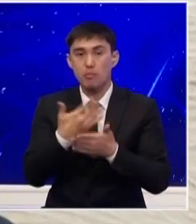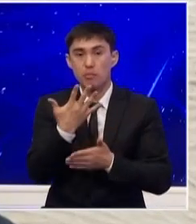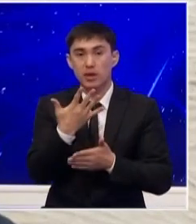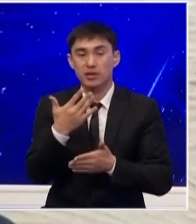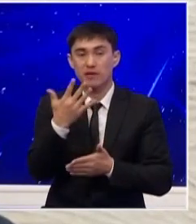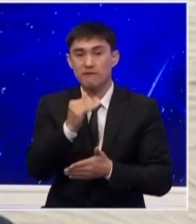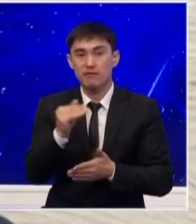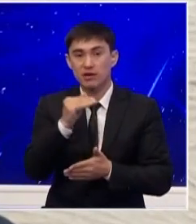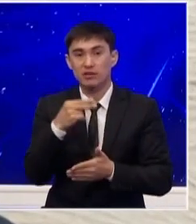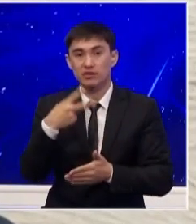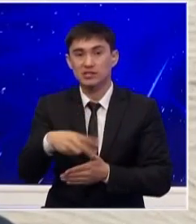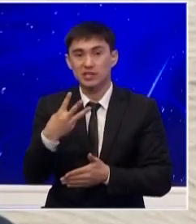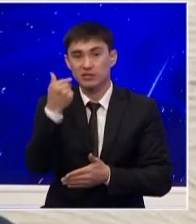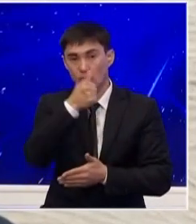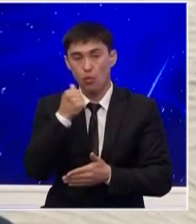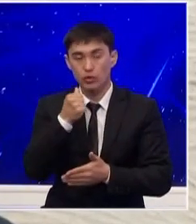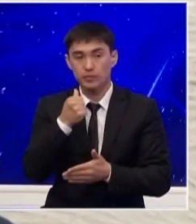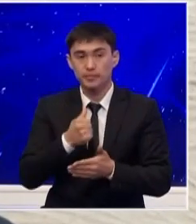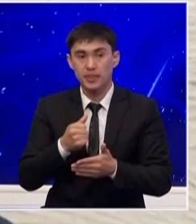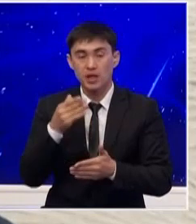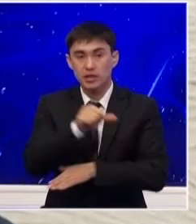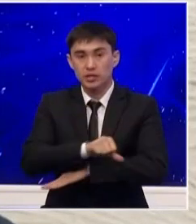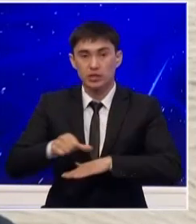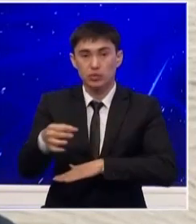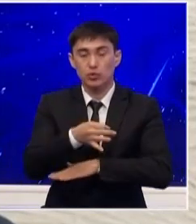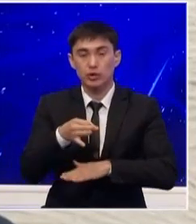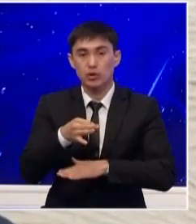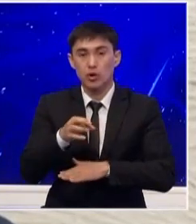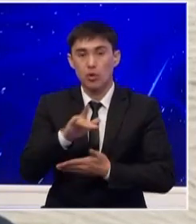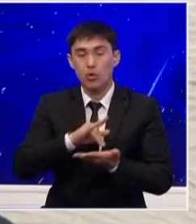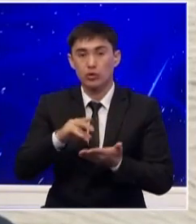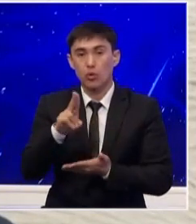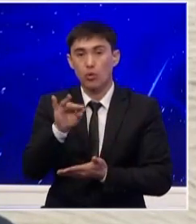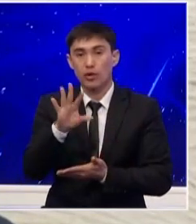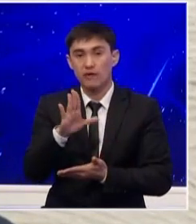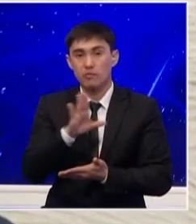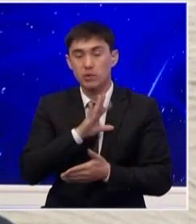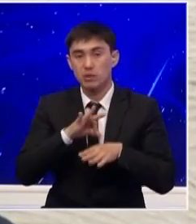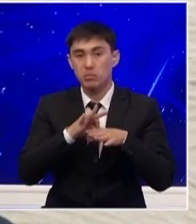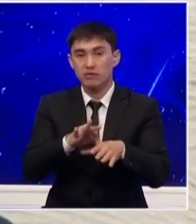февраля 2023 года на территории города